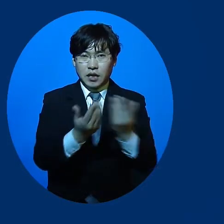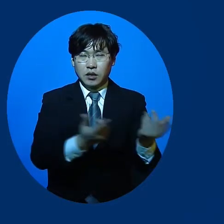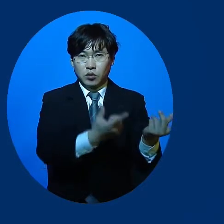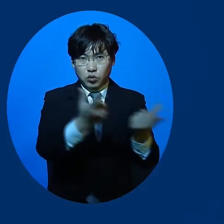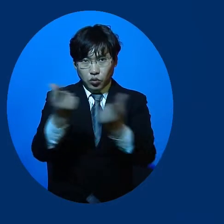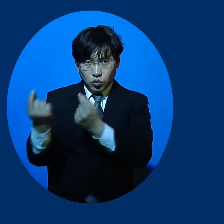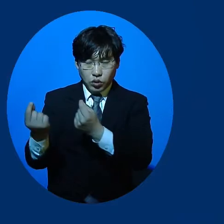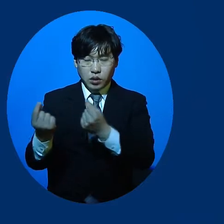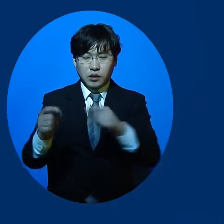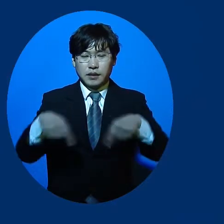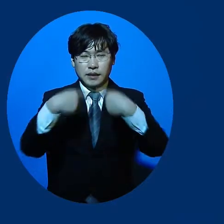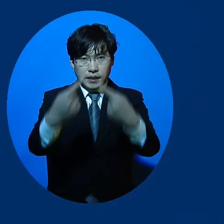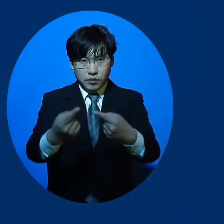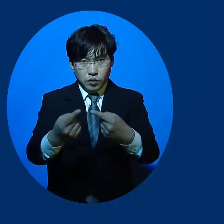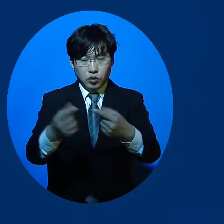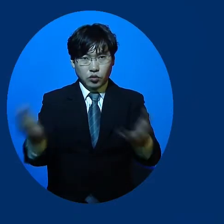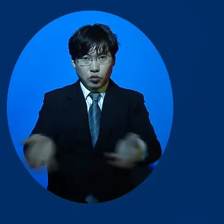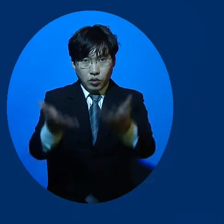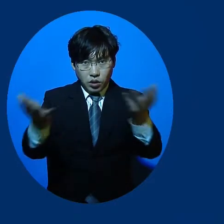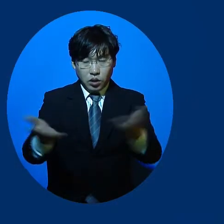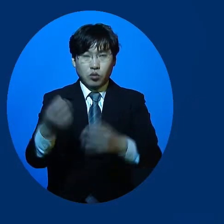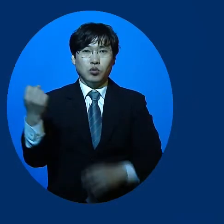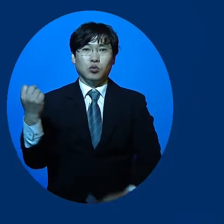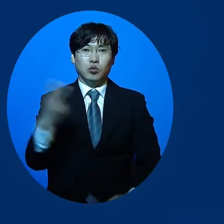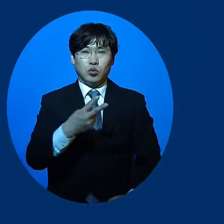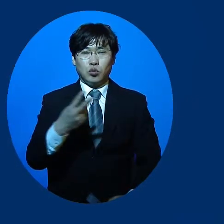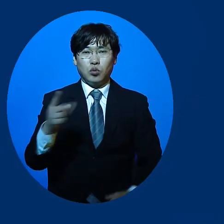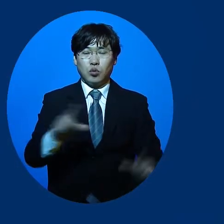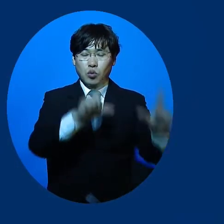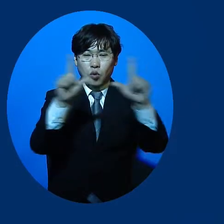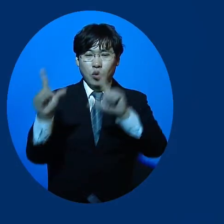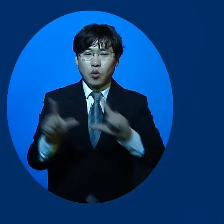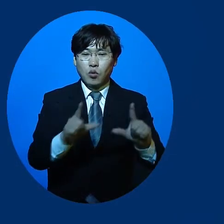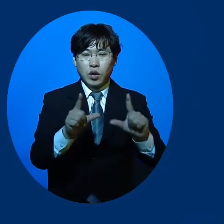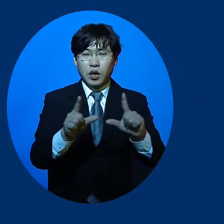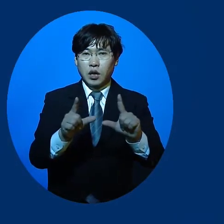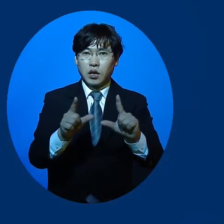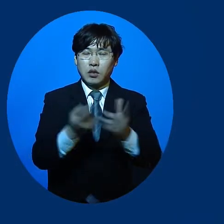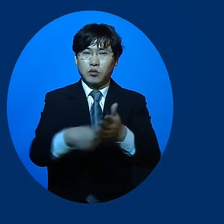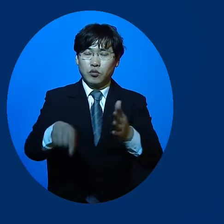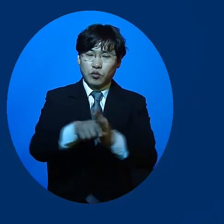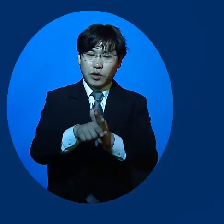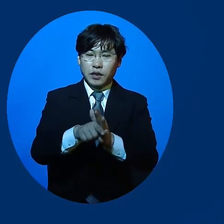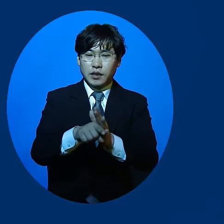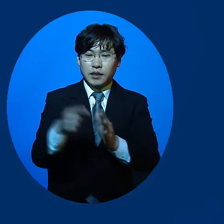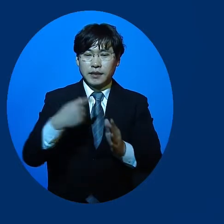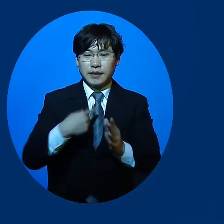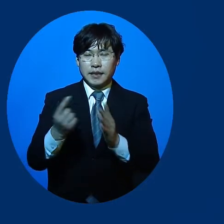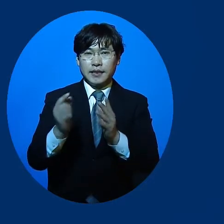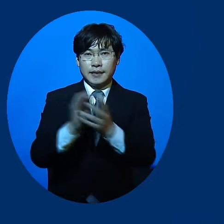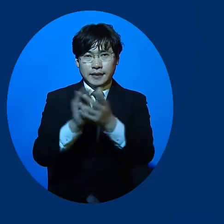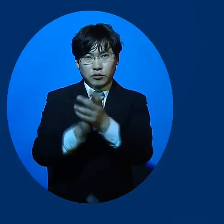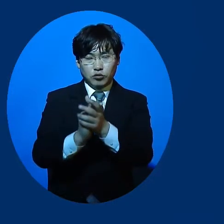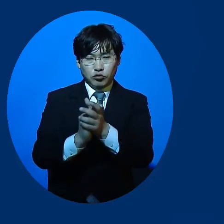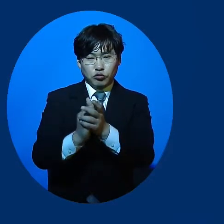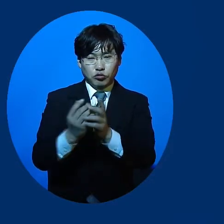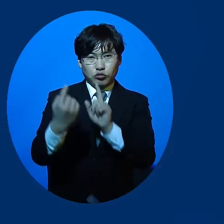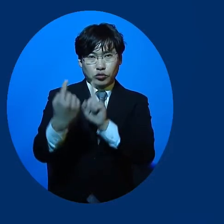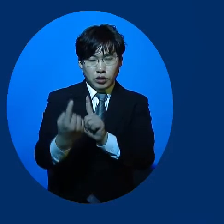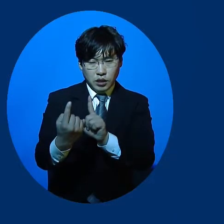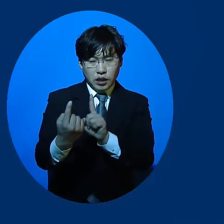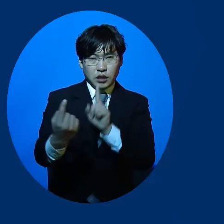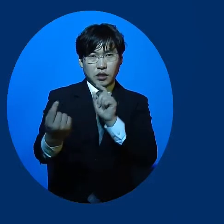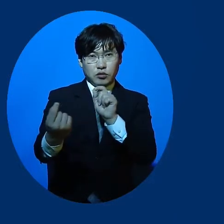그 다음에 참여 유도하고, 그 다음에 새로운 그 관계 형성하는데 좋은 점이 있고요. 또 개인 간의